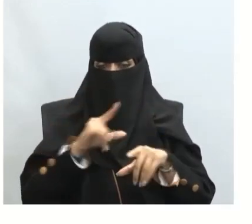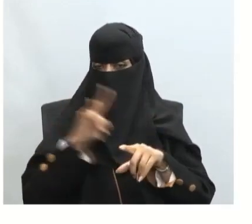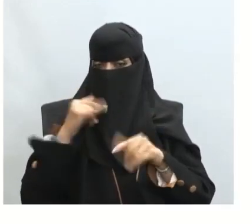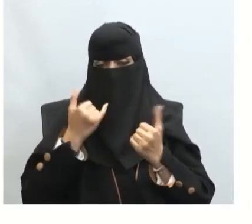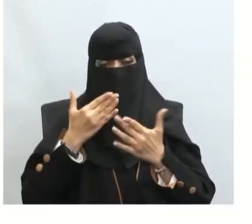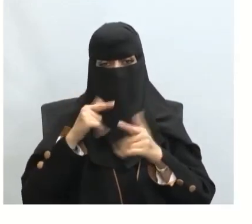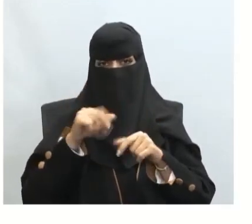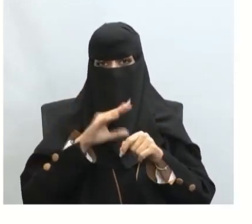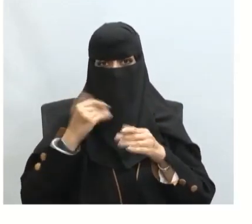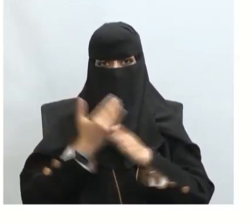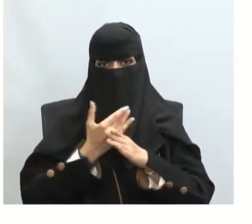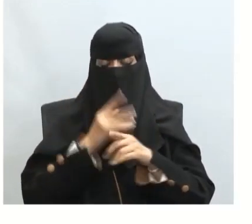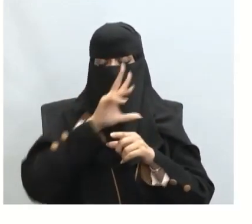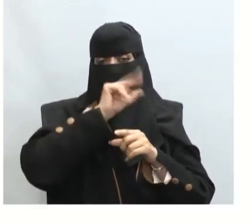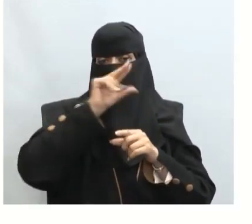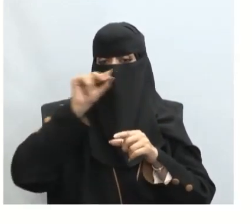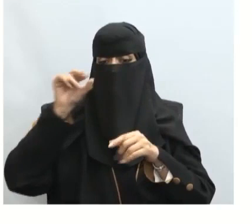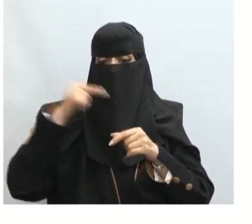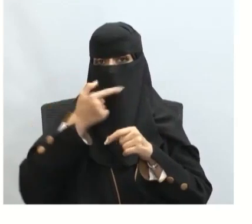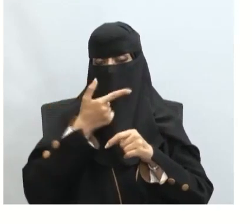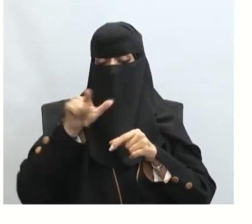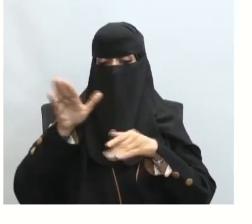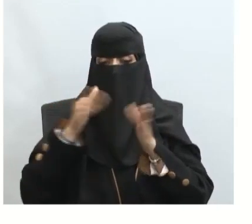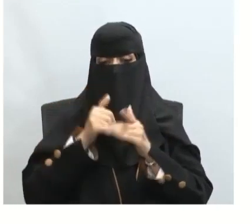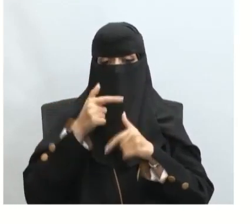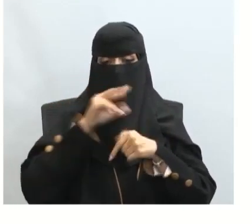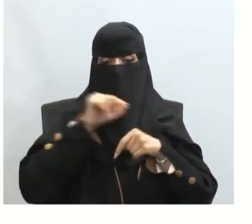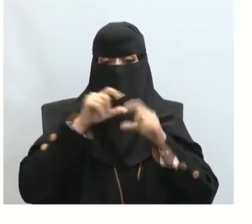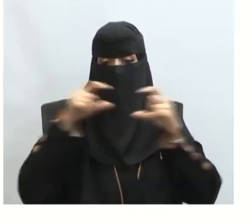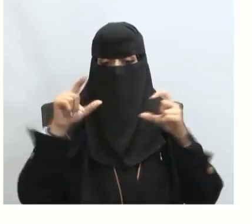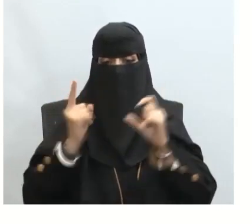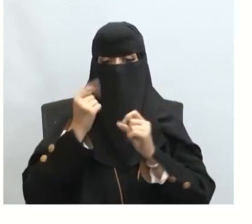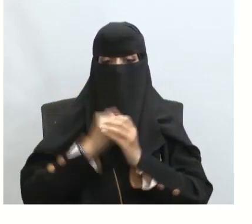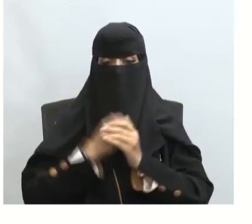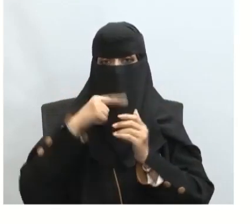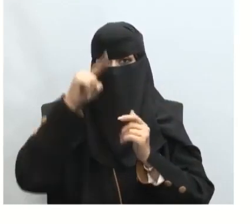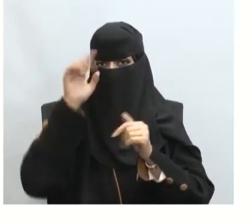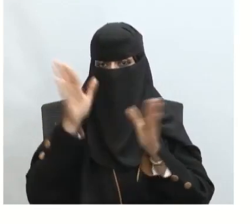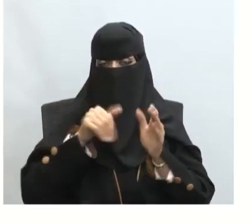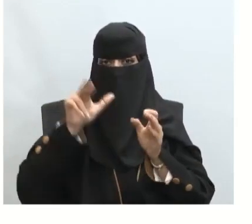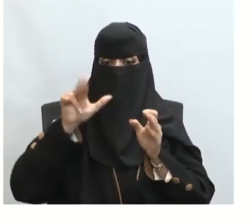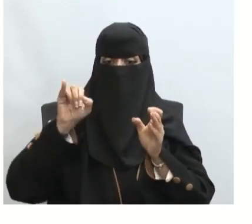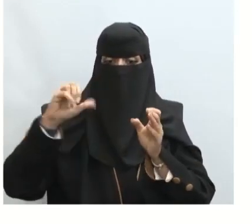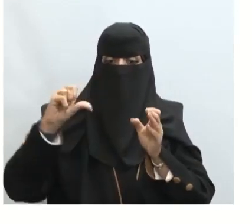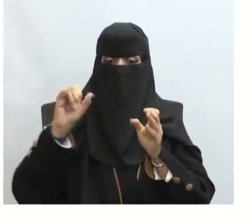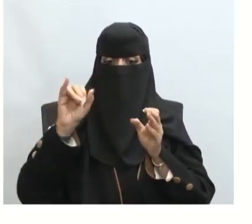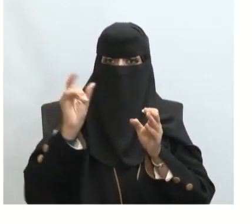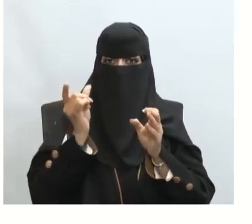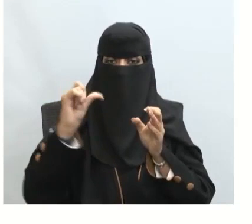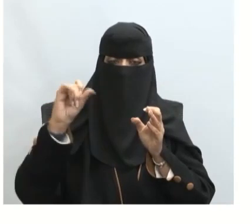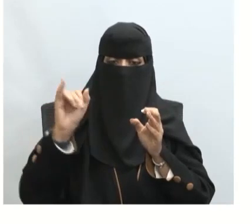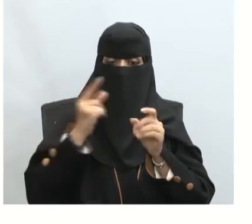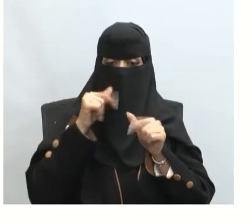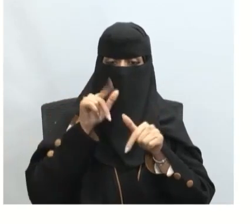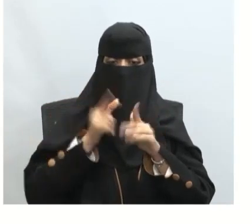تفقد الذرات اذا تبقى جميع الذرات في المونومرات في تركيب البوليمر تبقى في تركيب البوليمر مثال